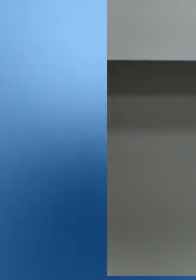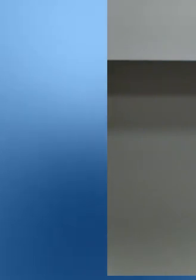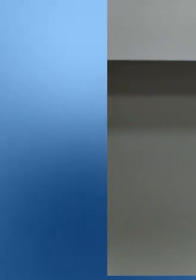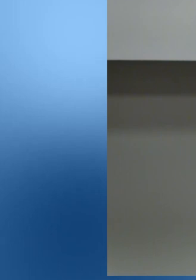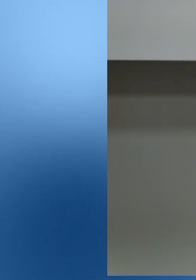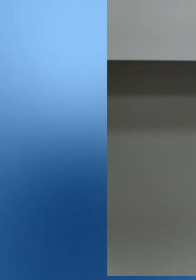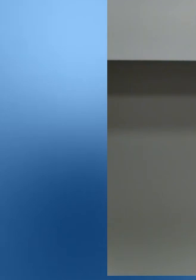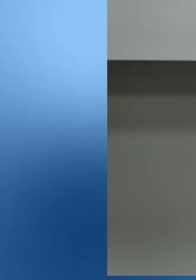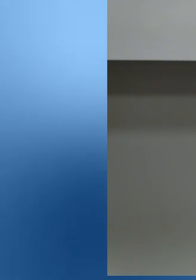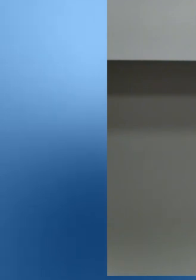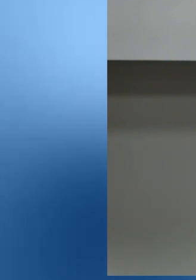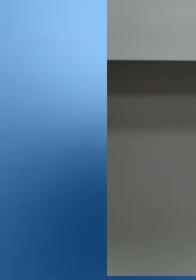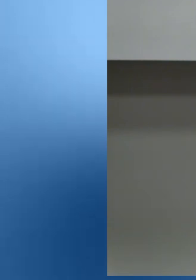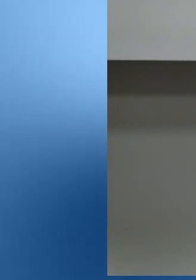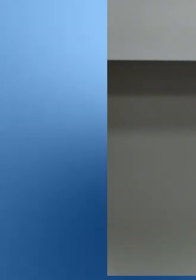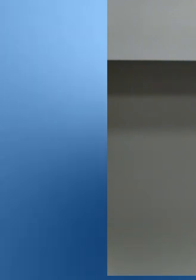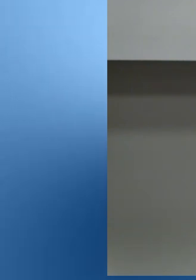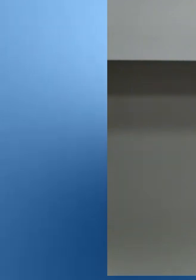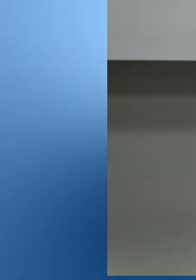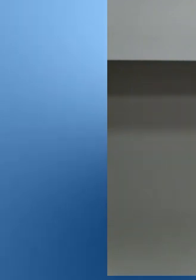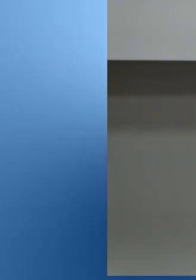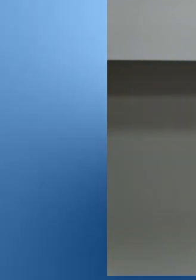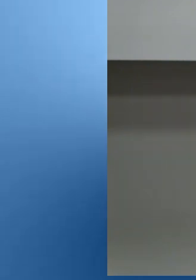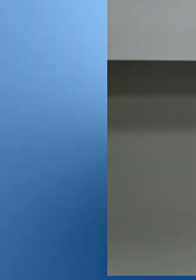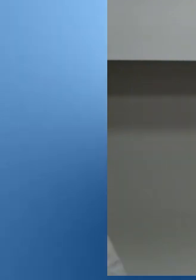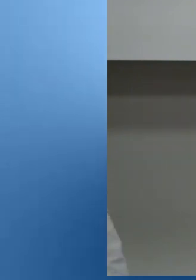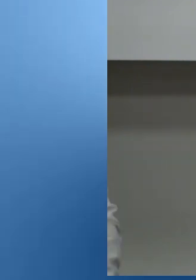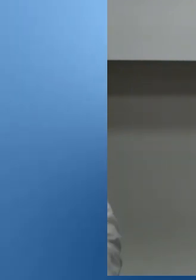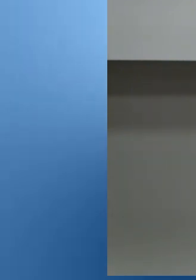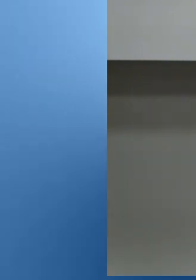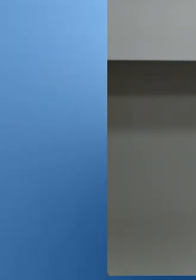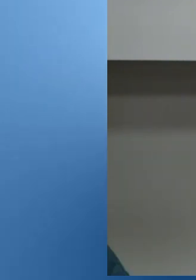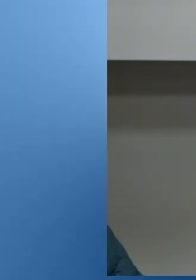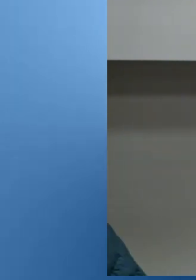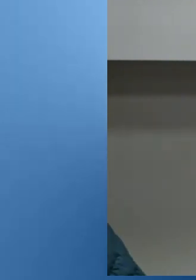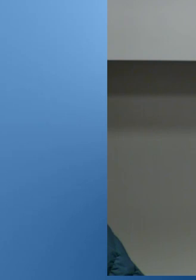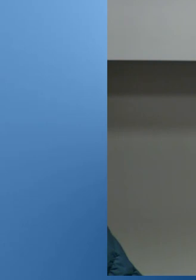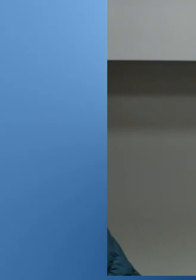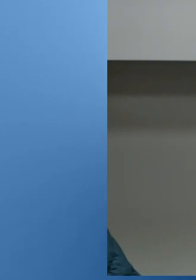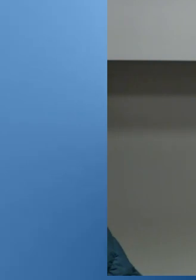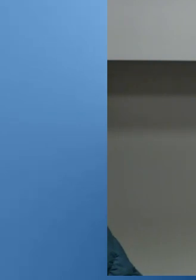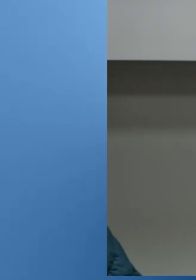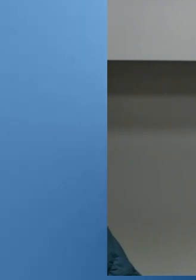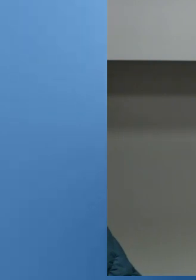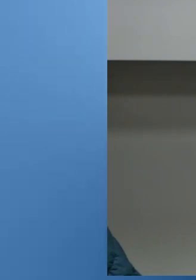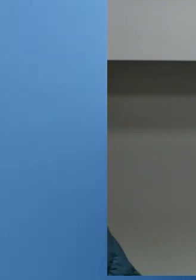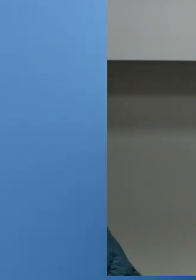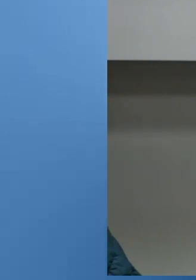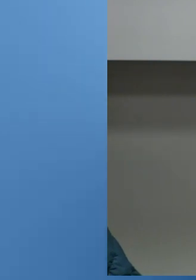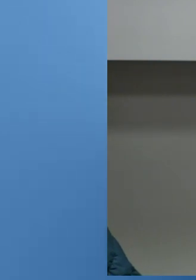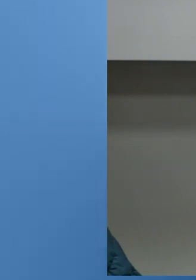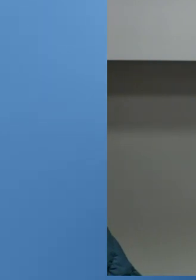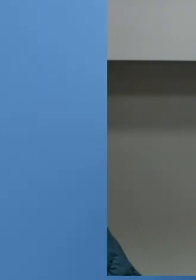pour l'odti de Monsieur soldeville pour la MPT Saint-Laurent même vote même vote délibération adoptée la 19 avenant